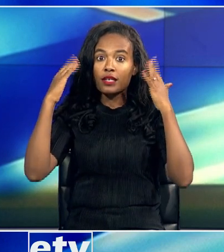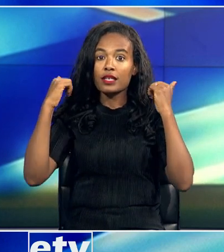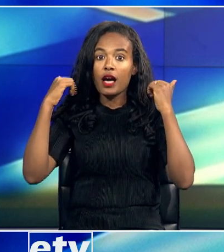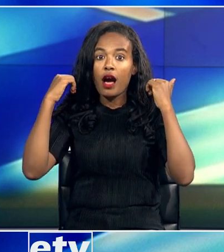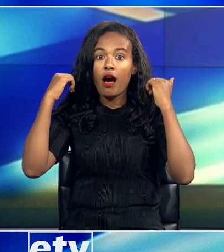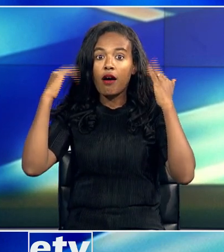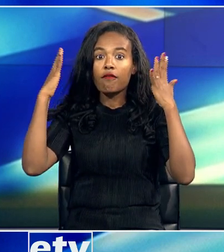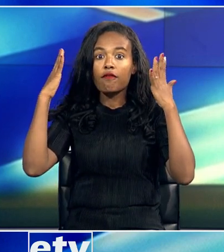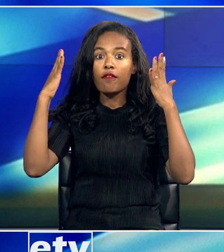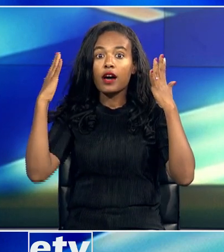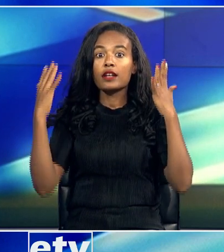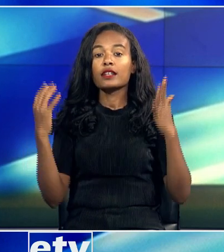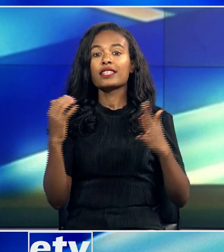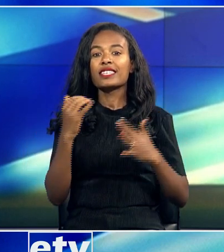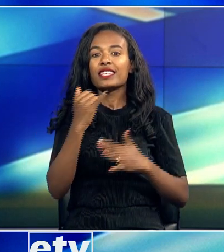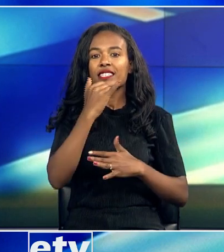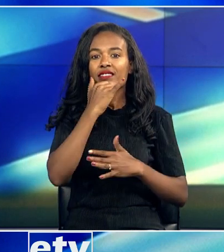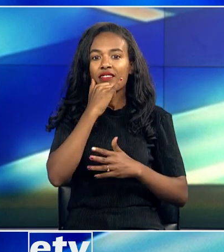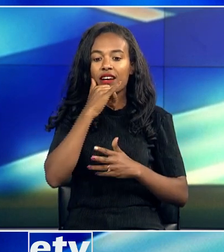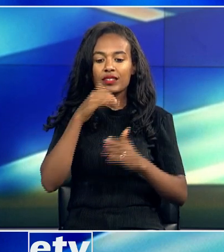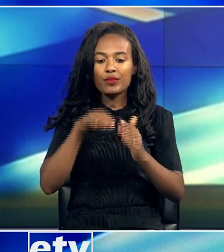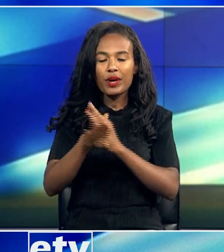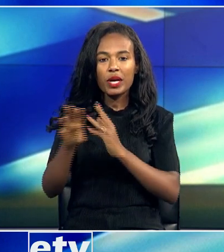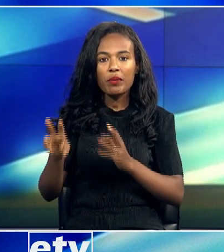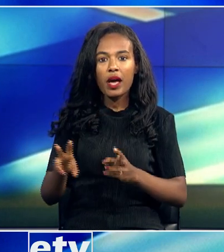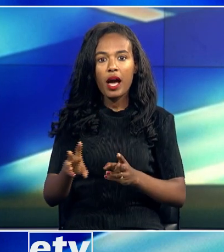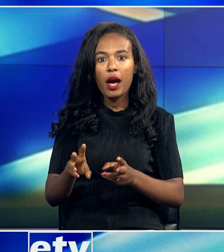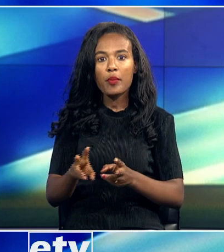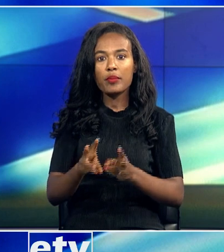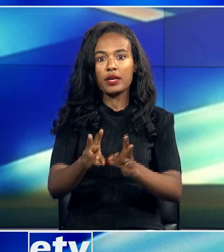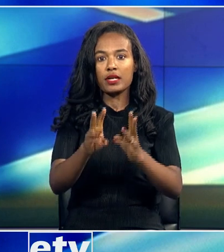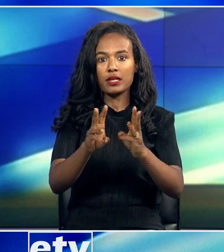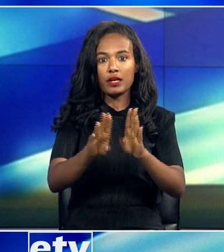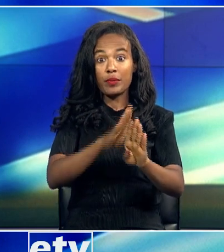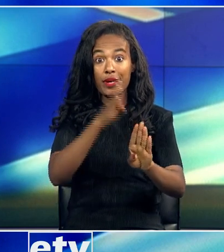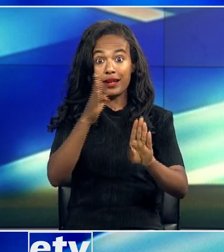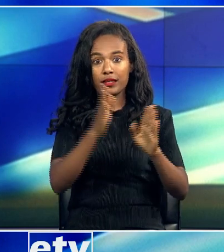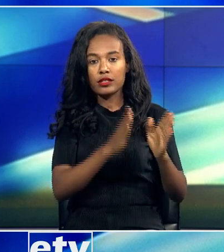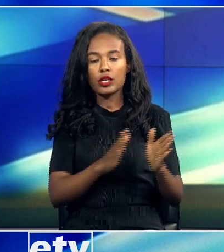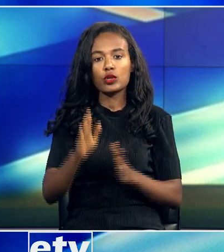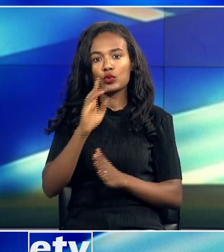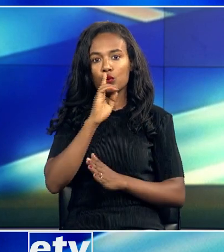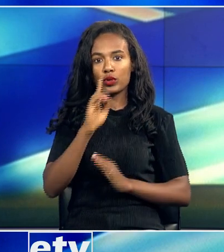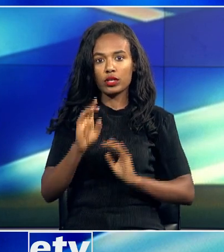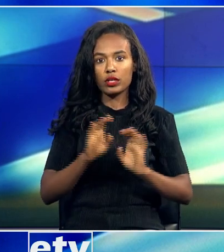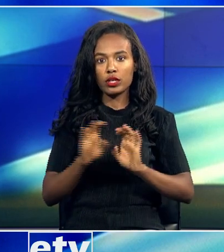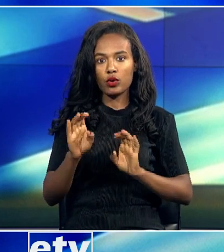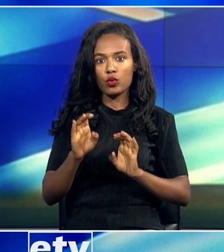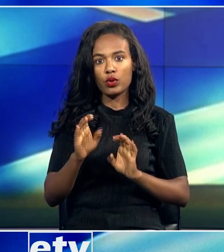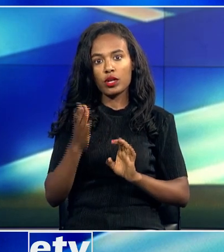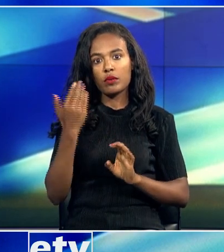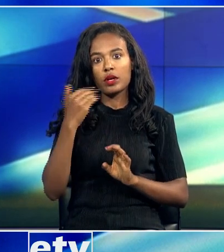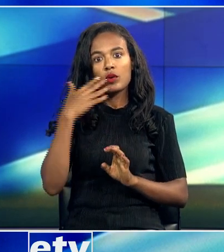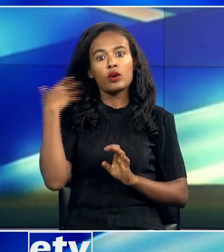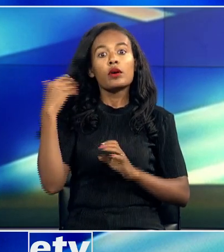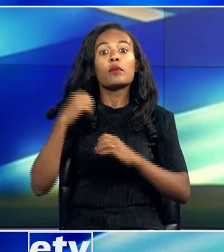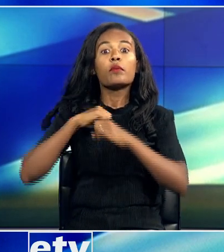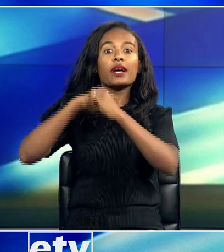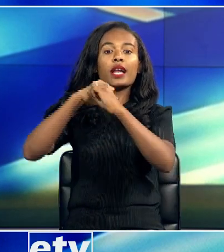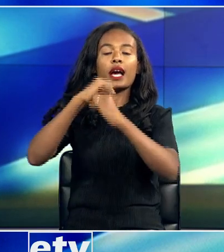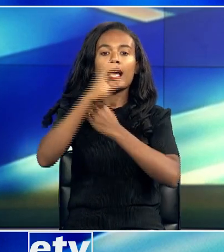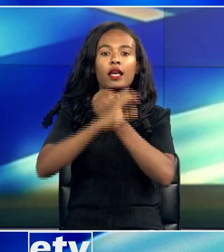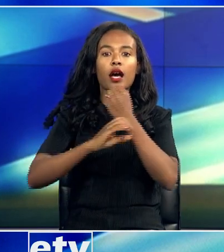የአፋር የጥፋት መግቢያ በር እንደ አንድ ኢንትሪም ፖይንት ተደርጎ ነው ተዘጋጅቶ የነበሩት ማለት ነው። መከላከያ፣